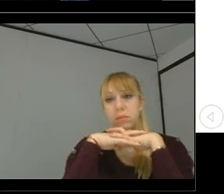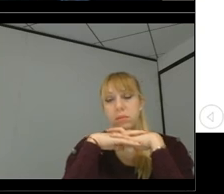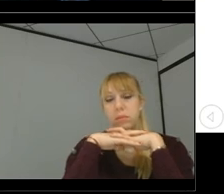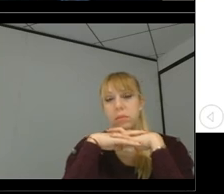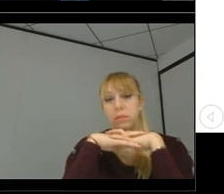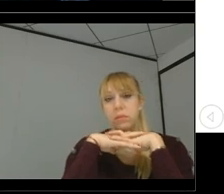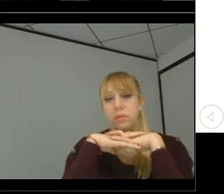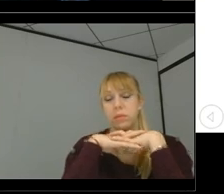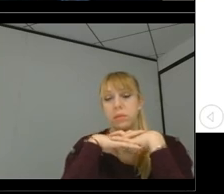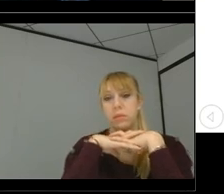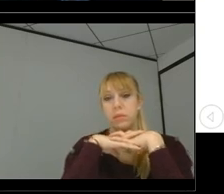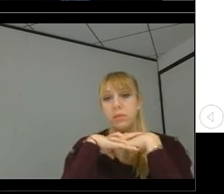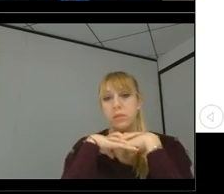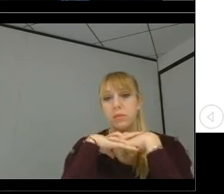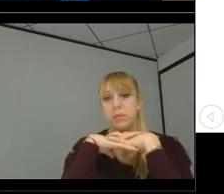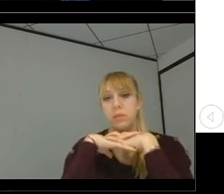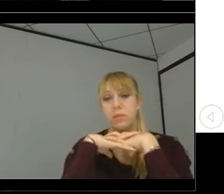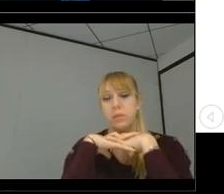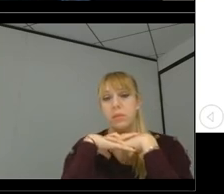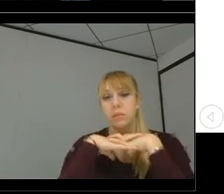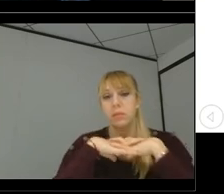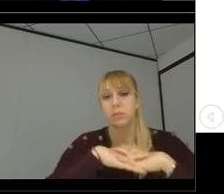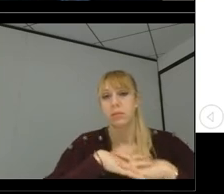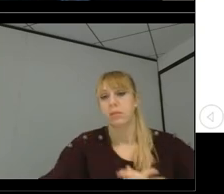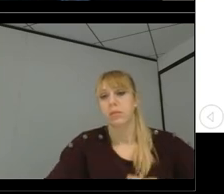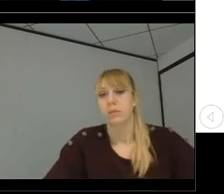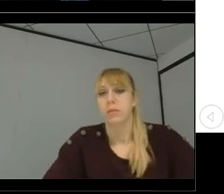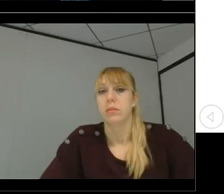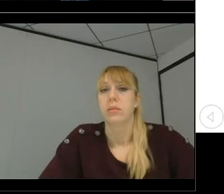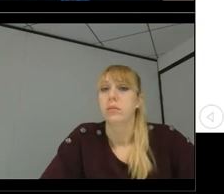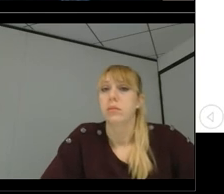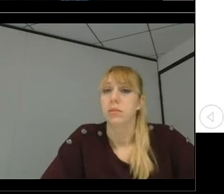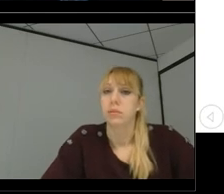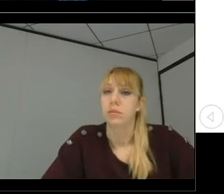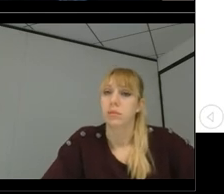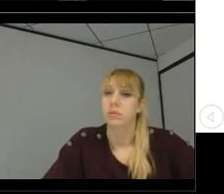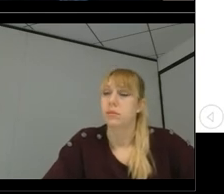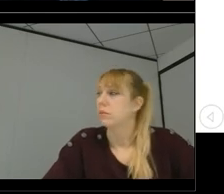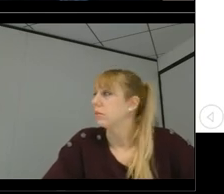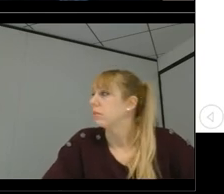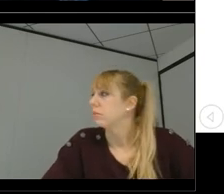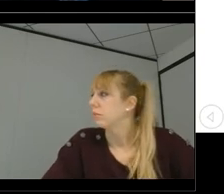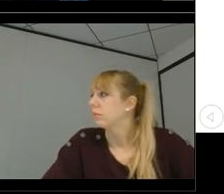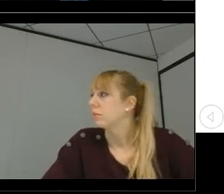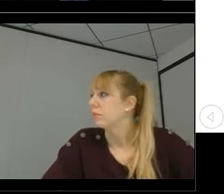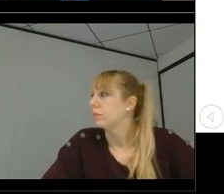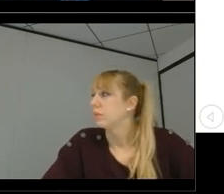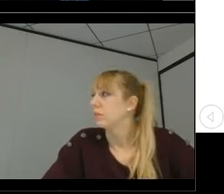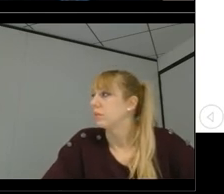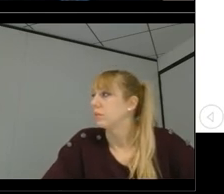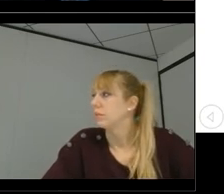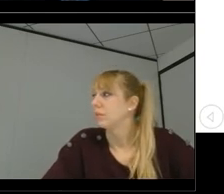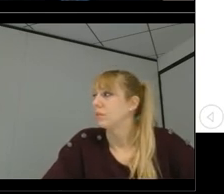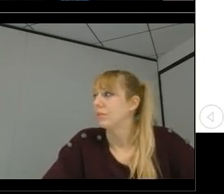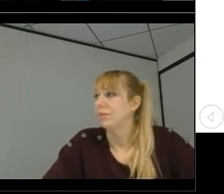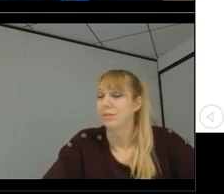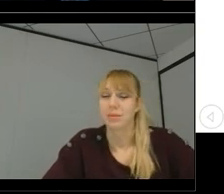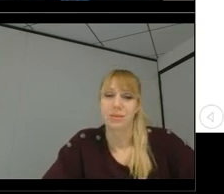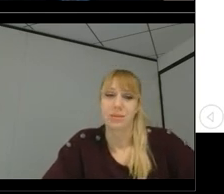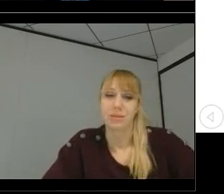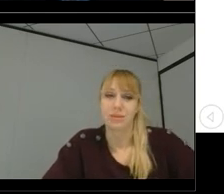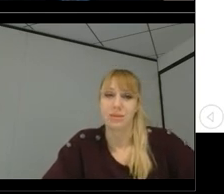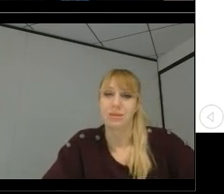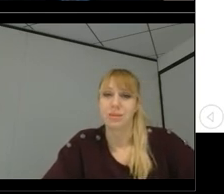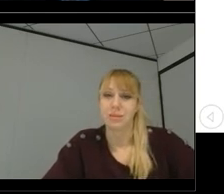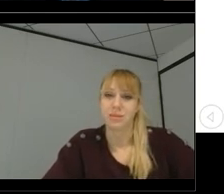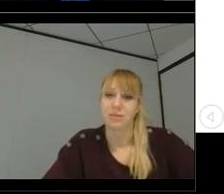fournir ce qu'on peut appeler assez, enfin, grossièrement, un bac à événements, c'est-à-dire un outil opérationnel pour que les gens puissent